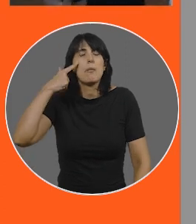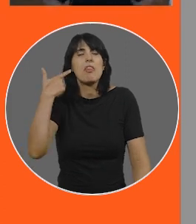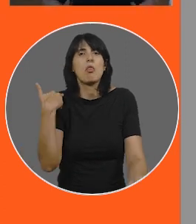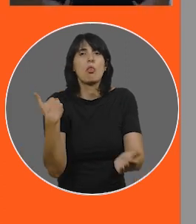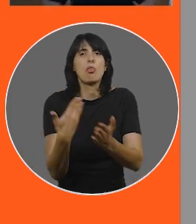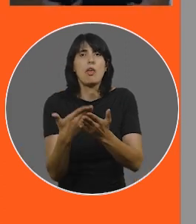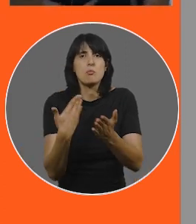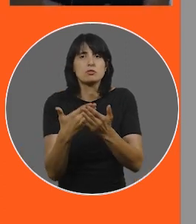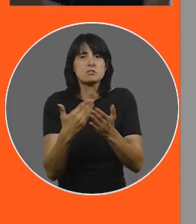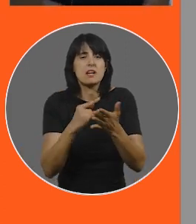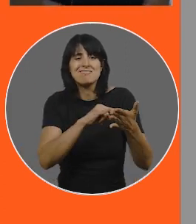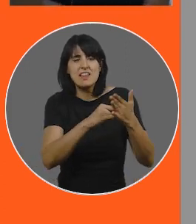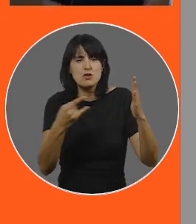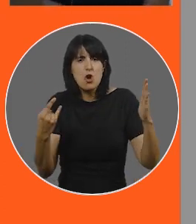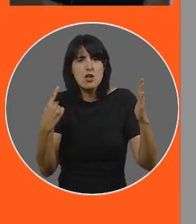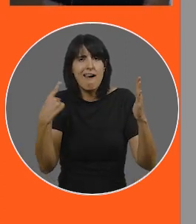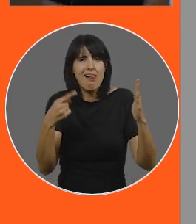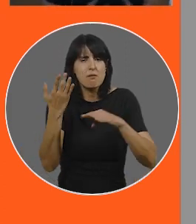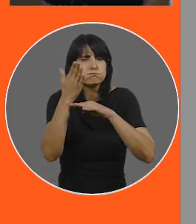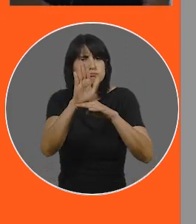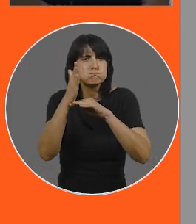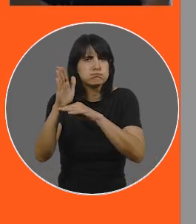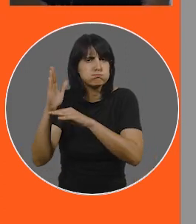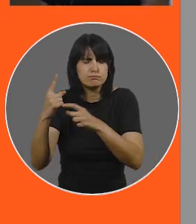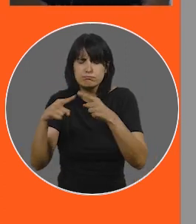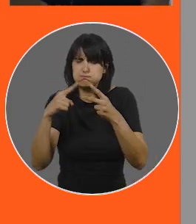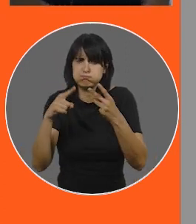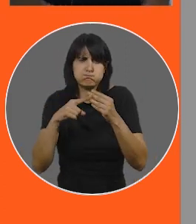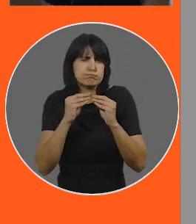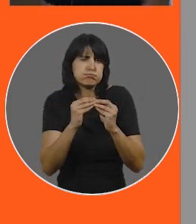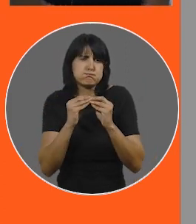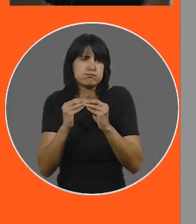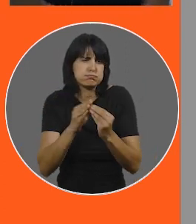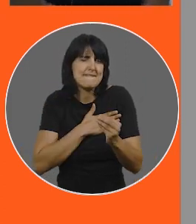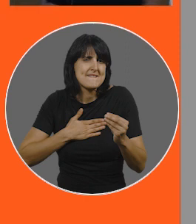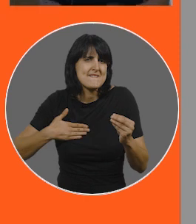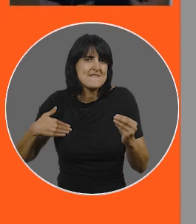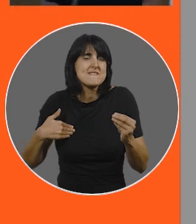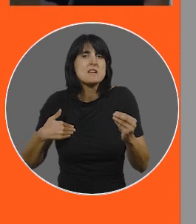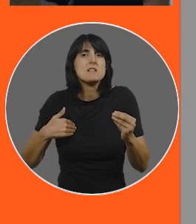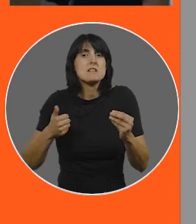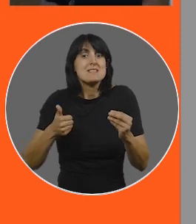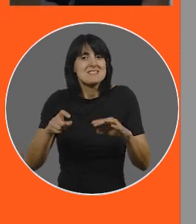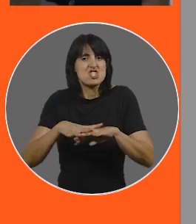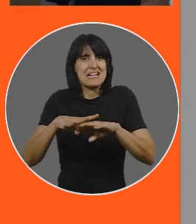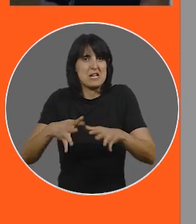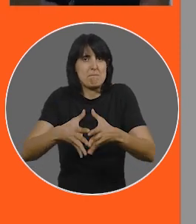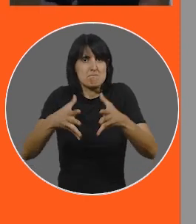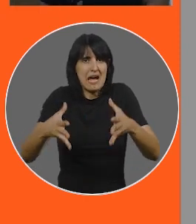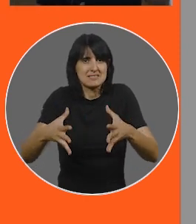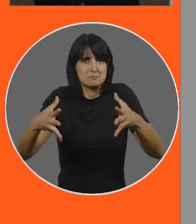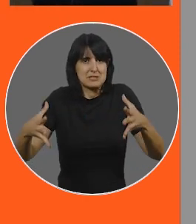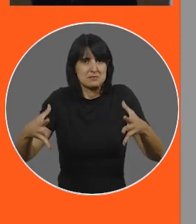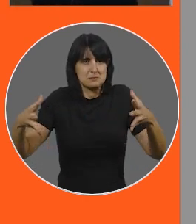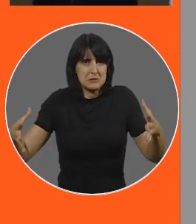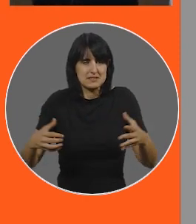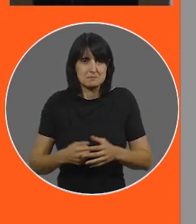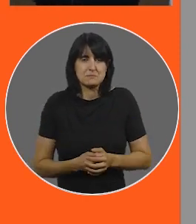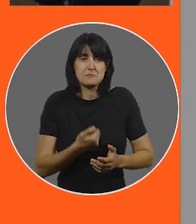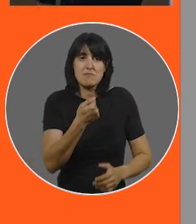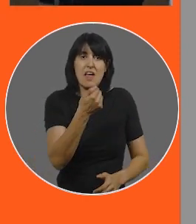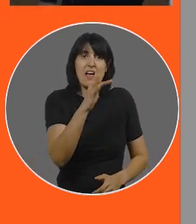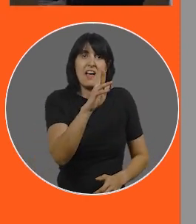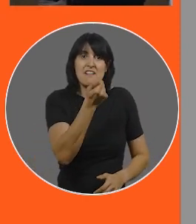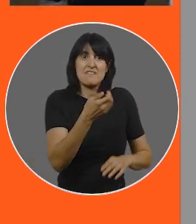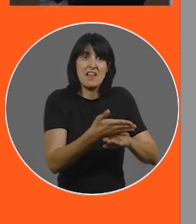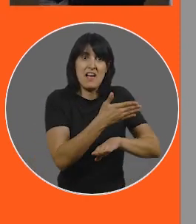fer demostracions de les tecnologies que tenim, volem fer moltes coses, i volem ampliar aquesta xarxa. Llavors, per exemple,